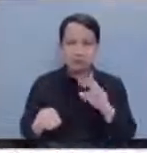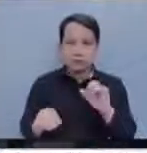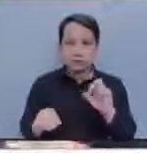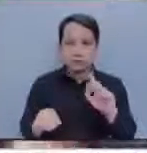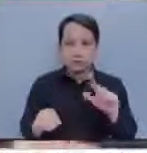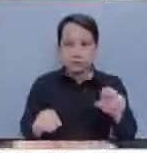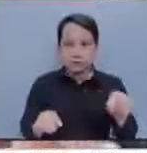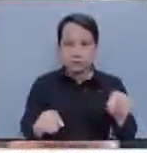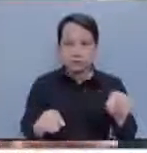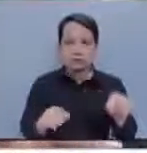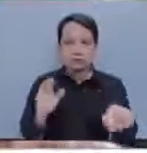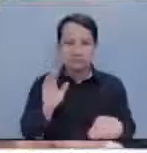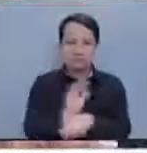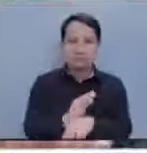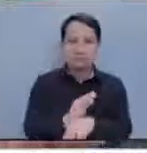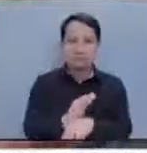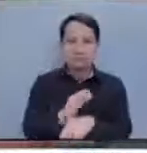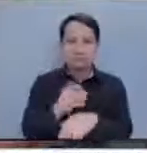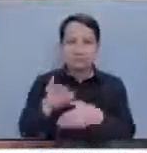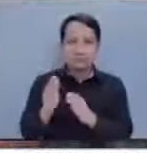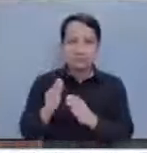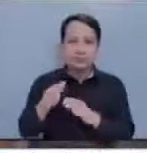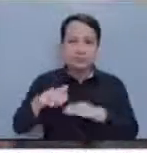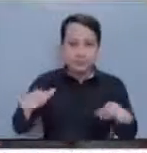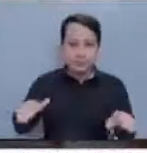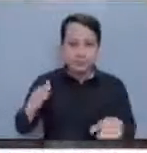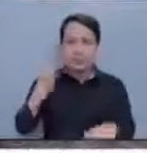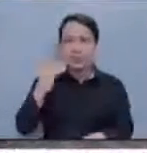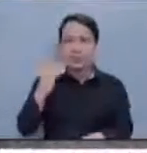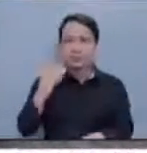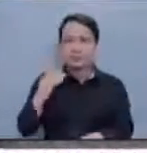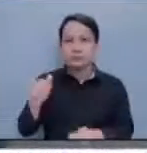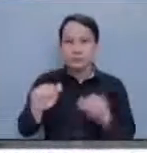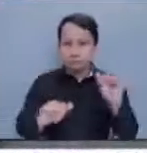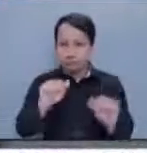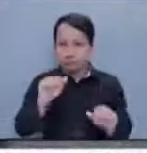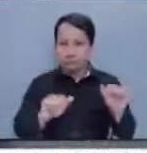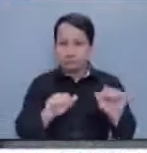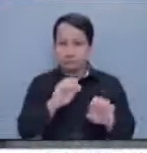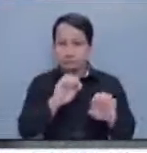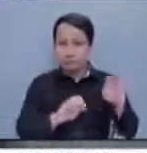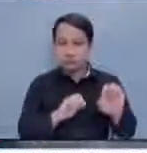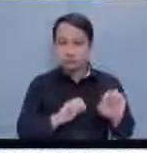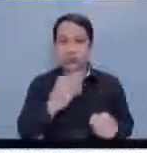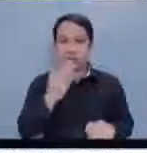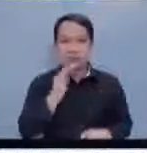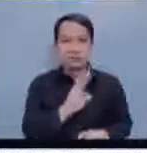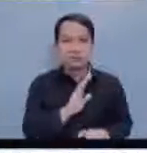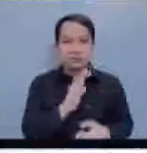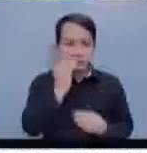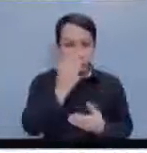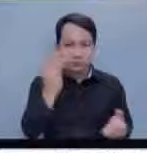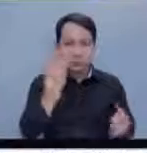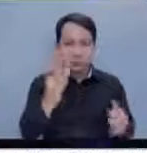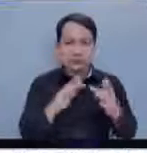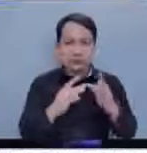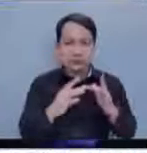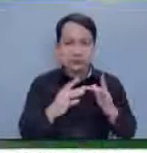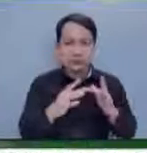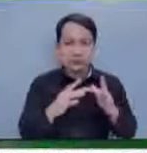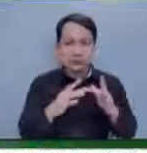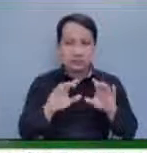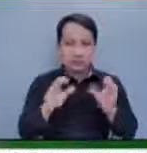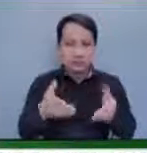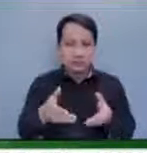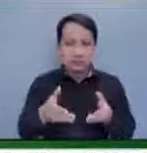silang payagang pumasok ang bata para sa isang assessment exam. Mas gusto pa rin kasi nila ang online classes kaysa sa